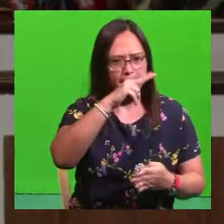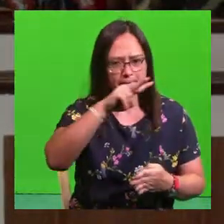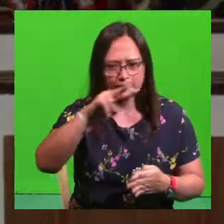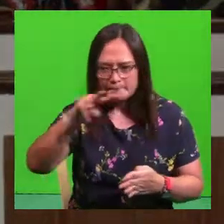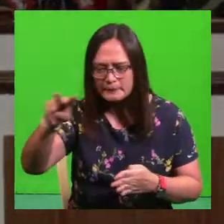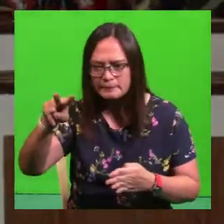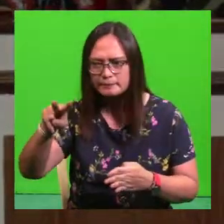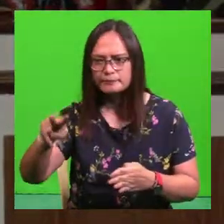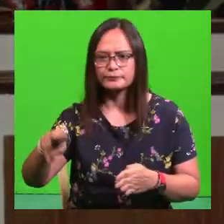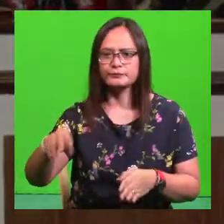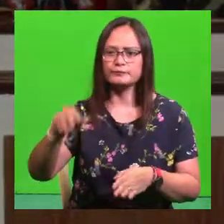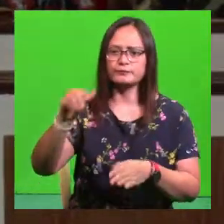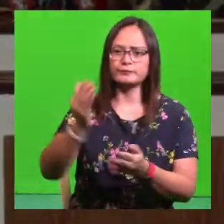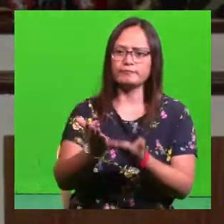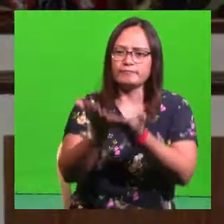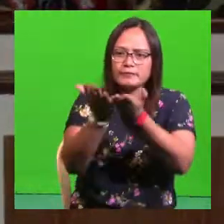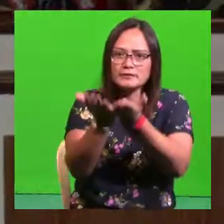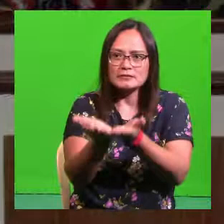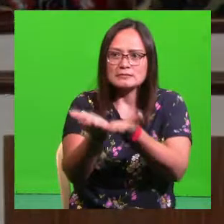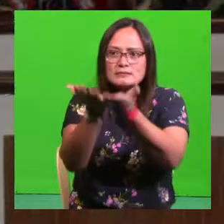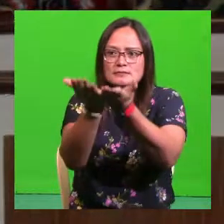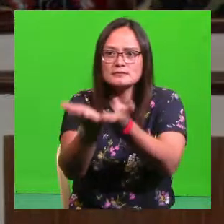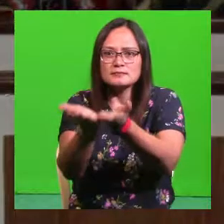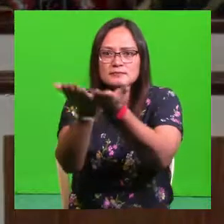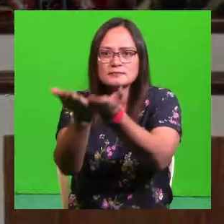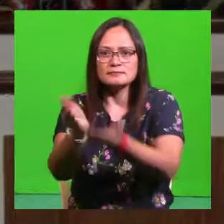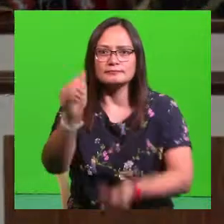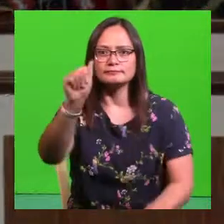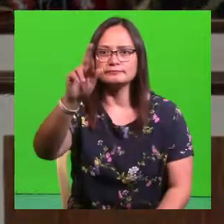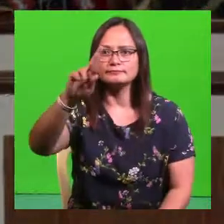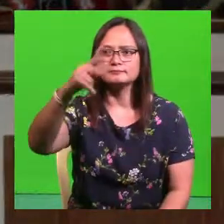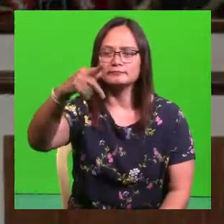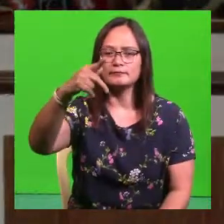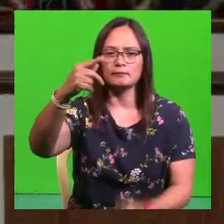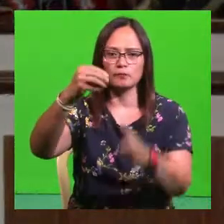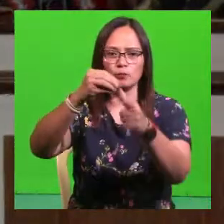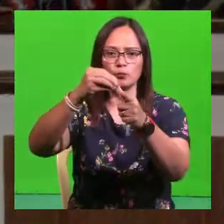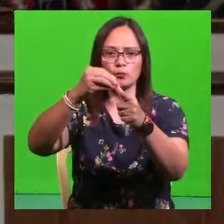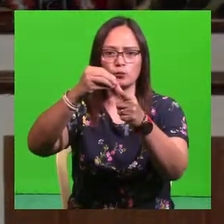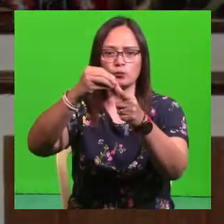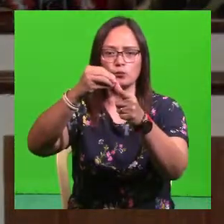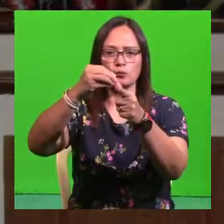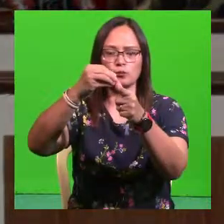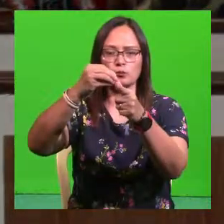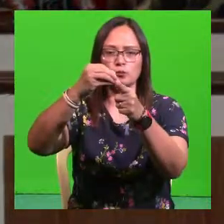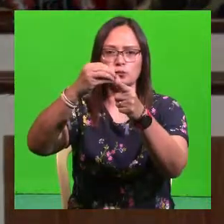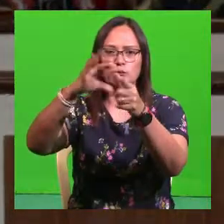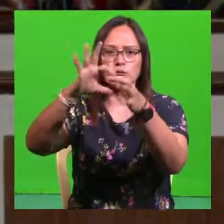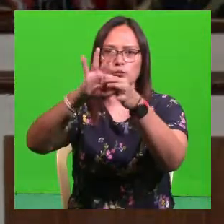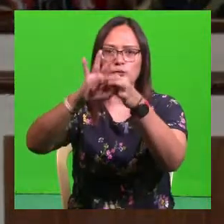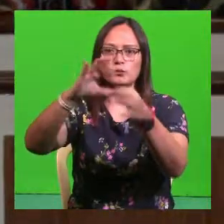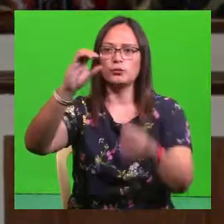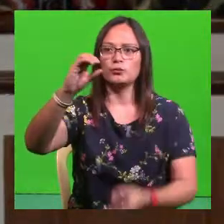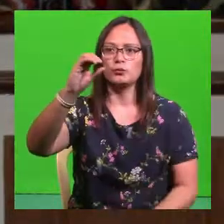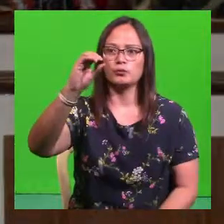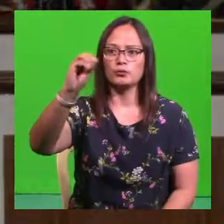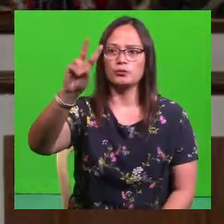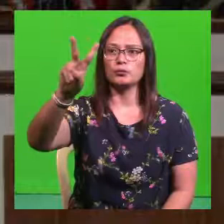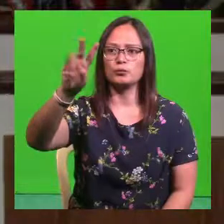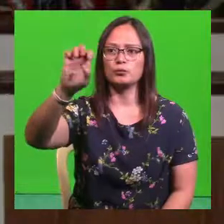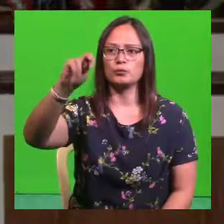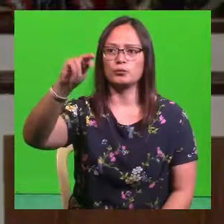Subalit, ang una mong makikita sa Ark of the Covenant ay yung pong takip. Ang tawag doon ay